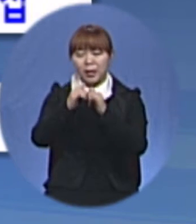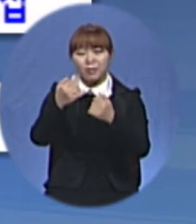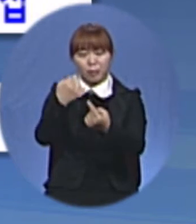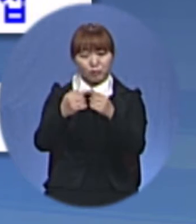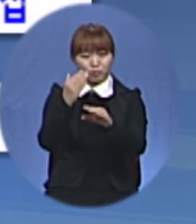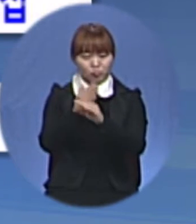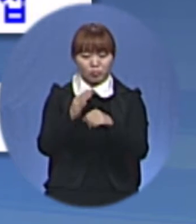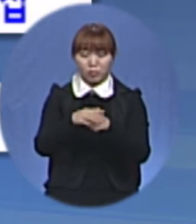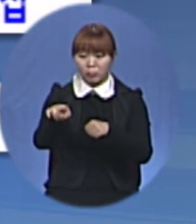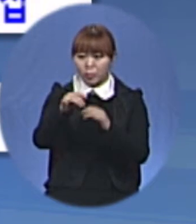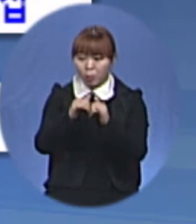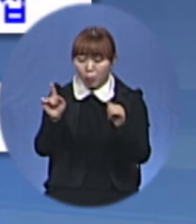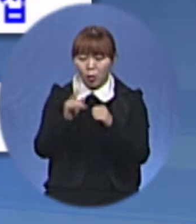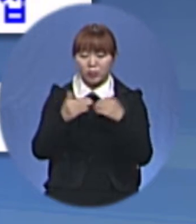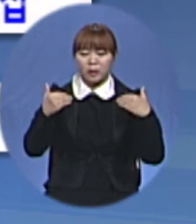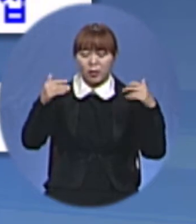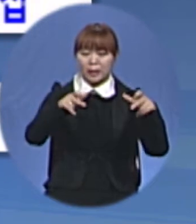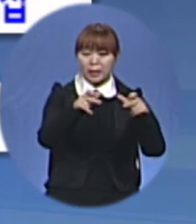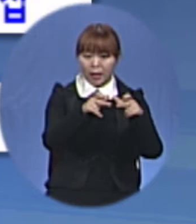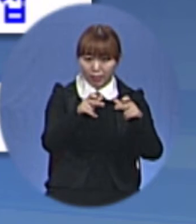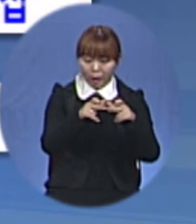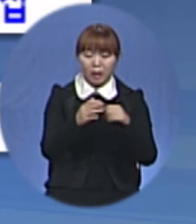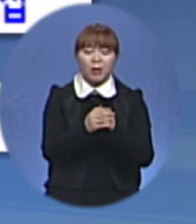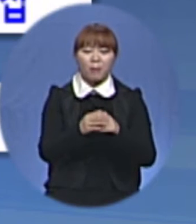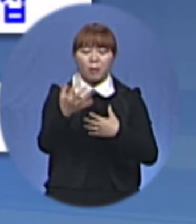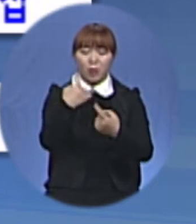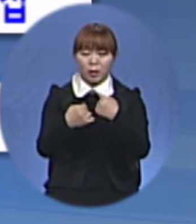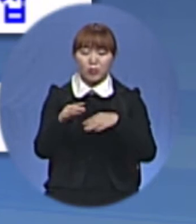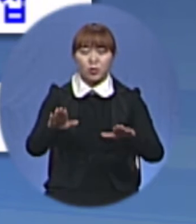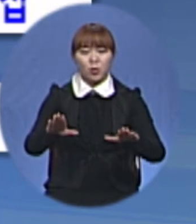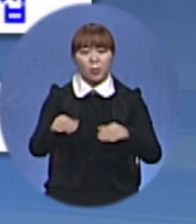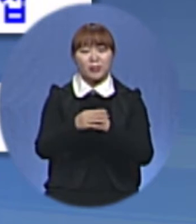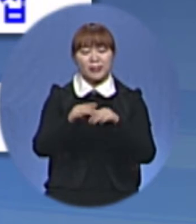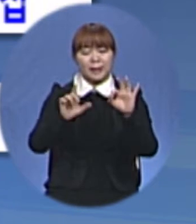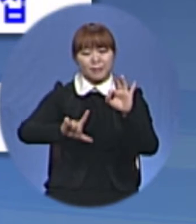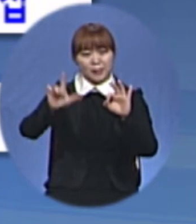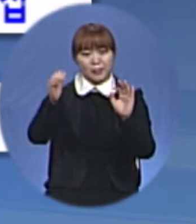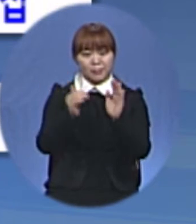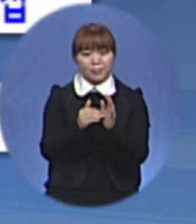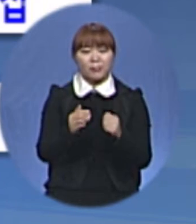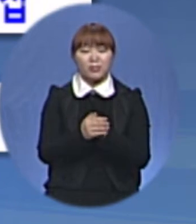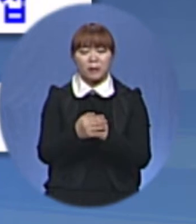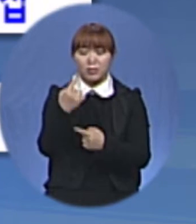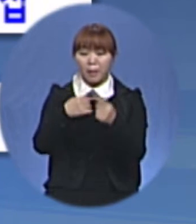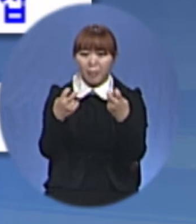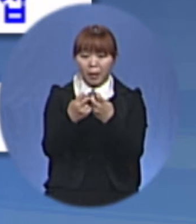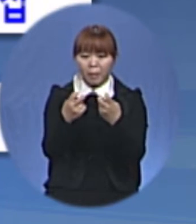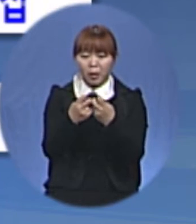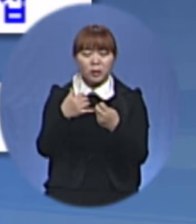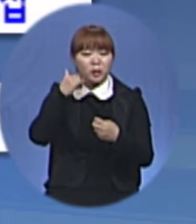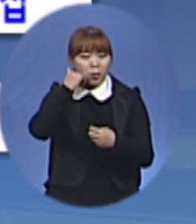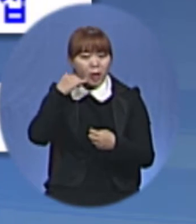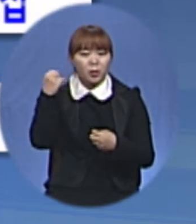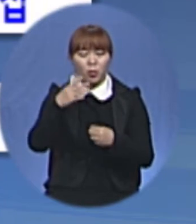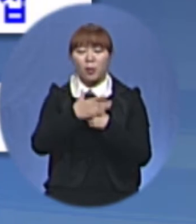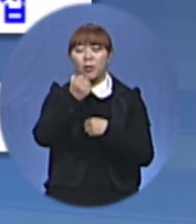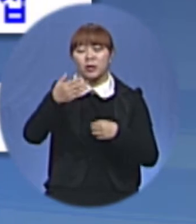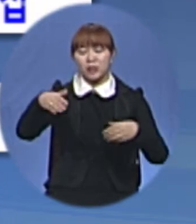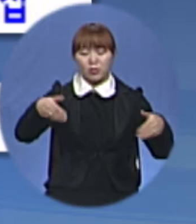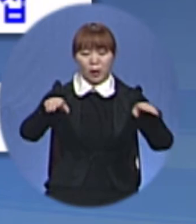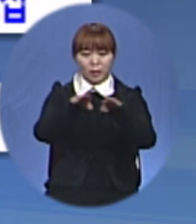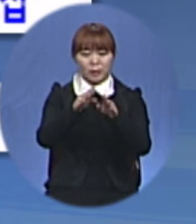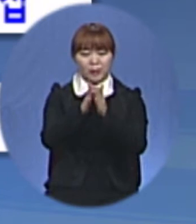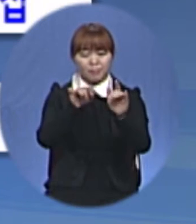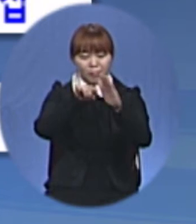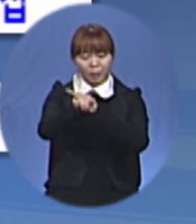모집합니다. 모집 대상은 성인 장애인이며 모집 기간은 이달 10일까지입니다. 신청 방법은 전화 또는 복지관으로